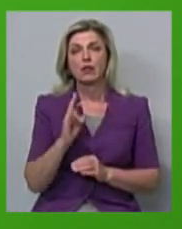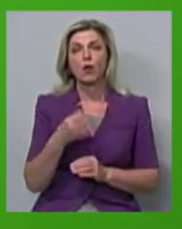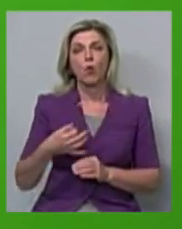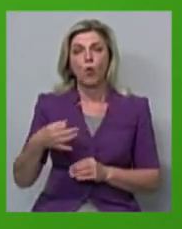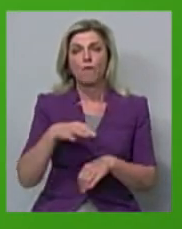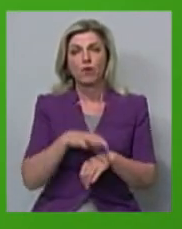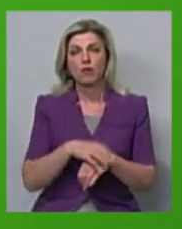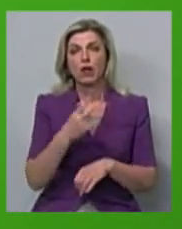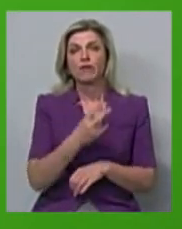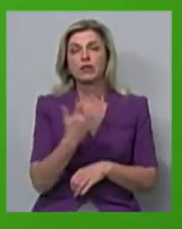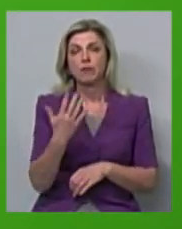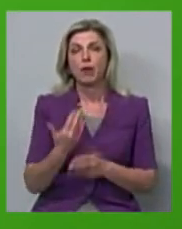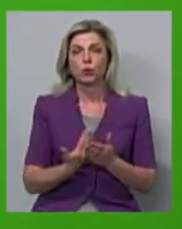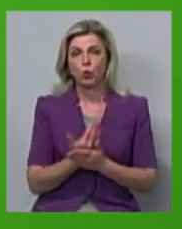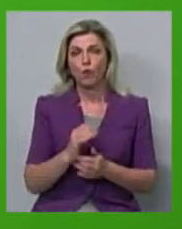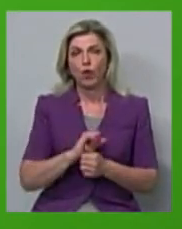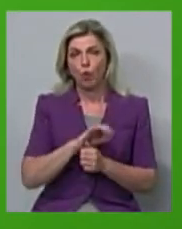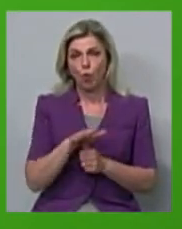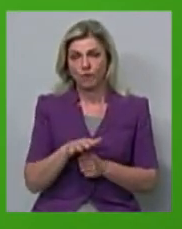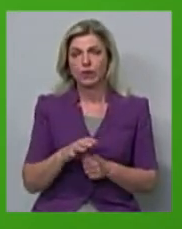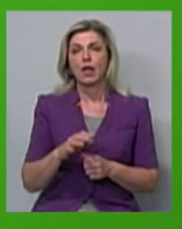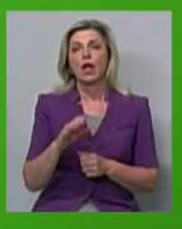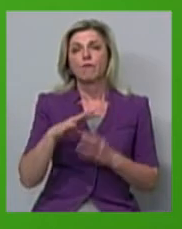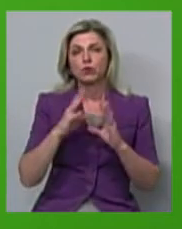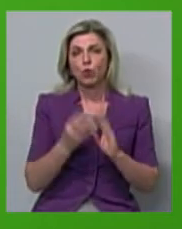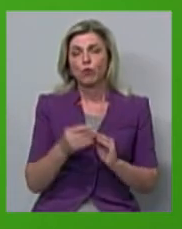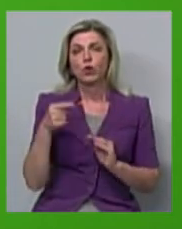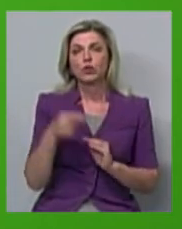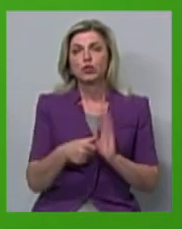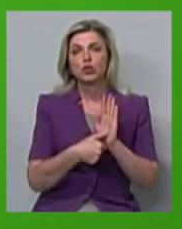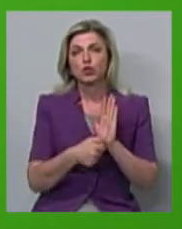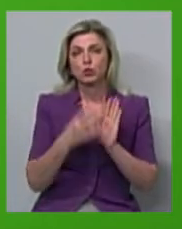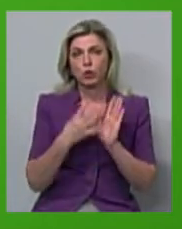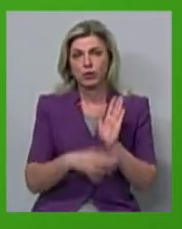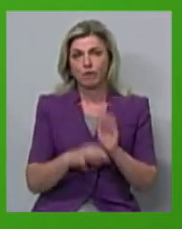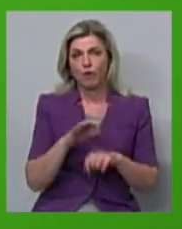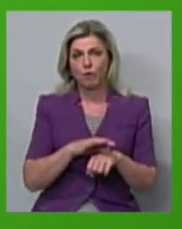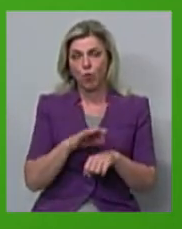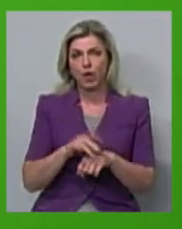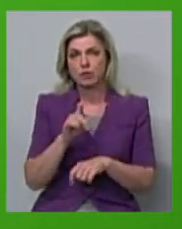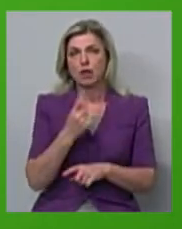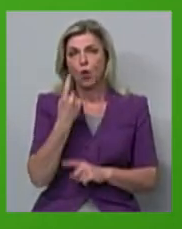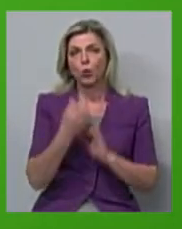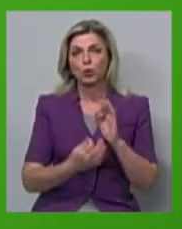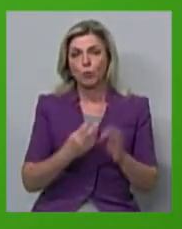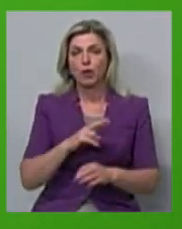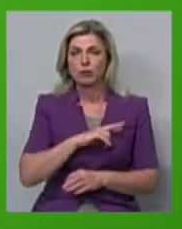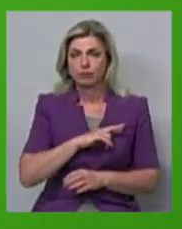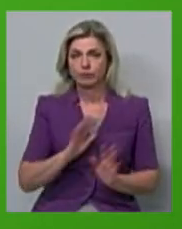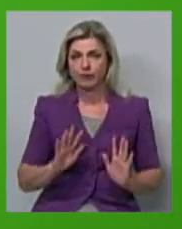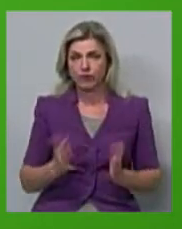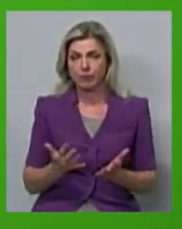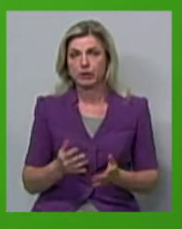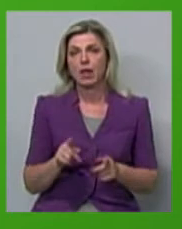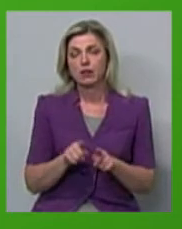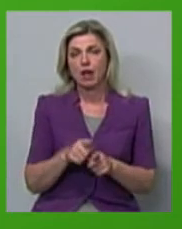виявлено 25 нових випадків COVID-19. Всього зареєстровано 1690 хворих. За добу – 2 летальних випадки.